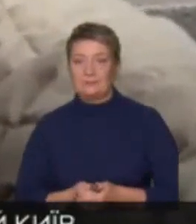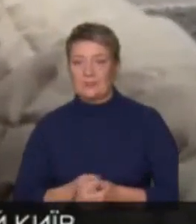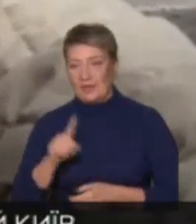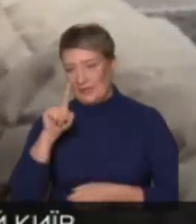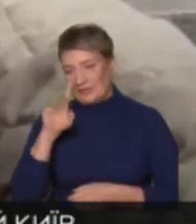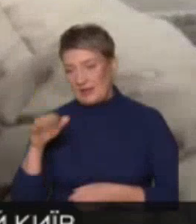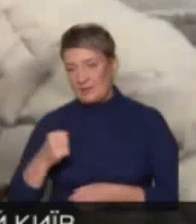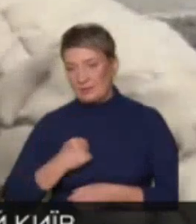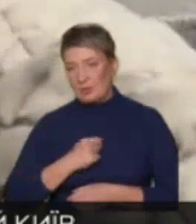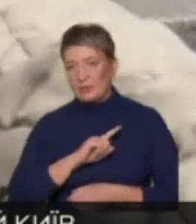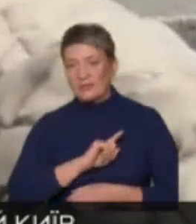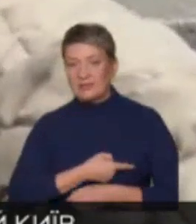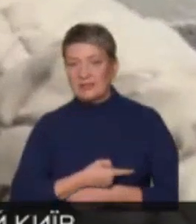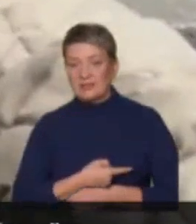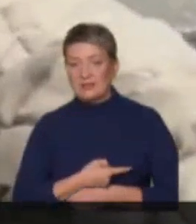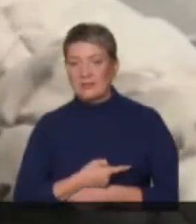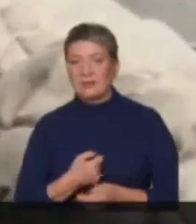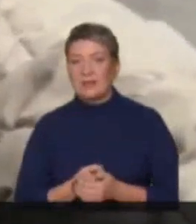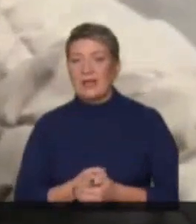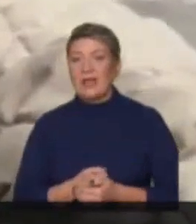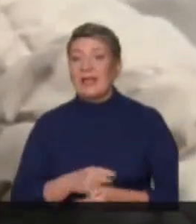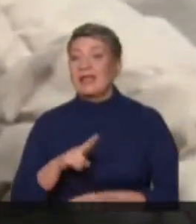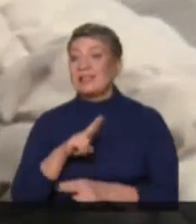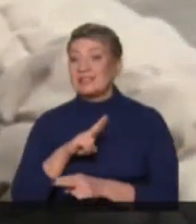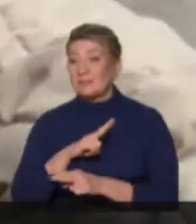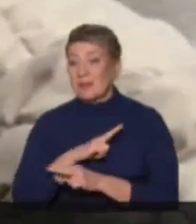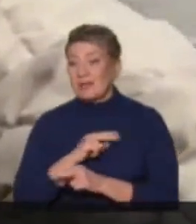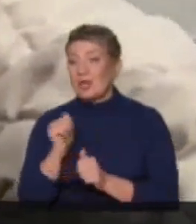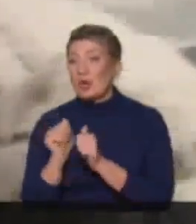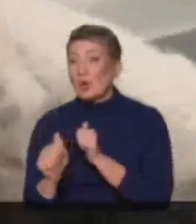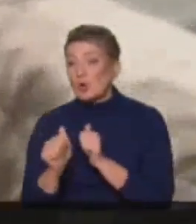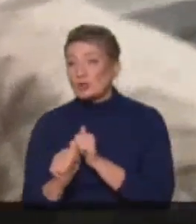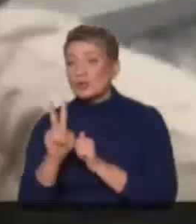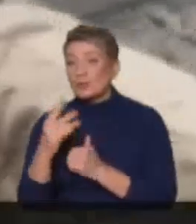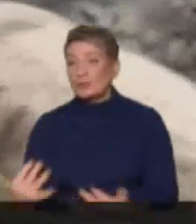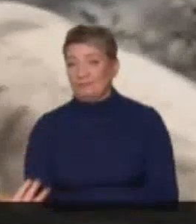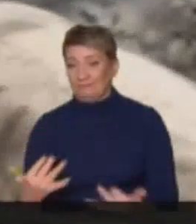Збройним силам і смерть кожному, хто прийшов зі зброєю на нашу землю.